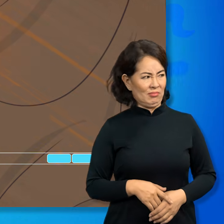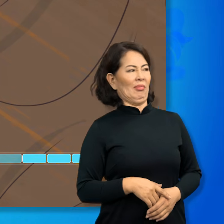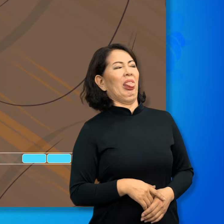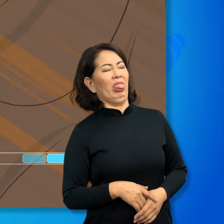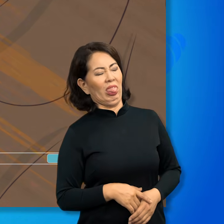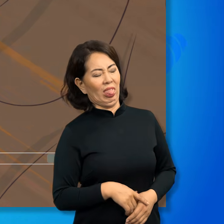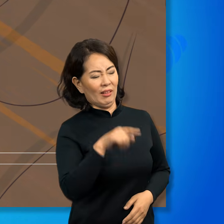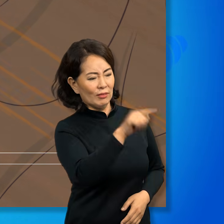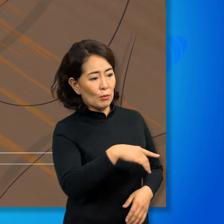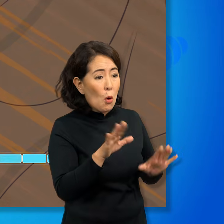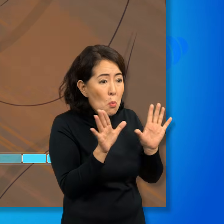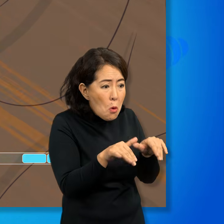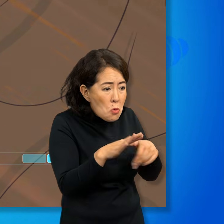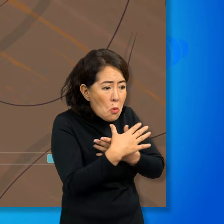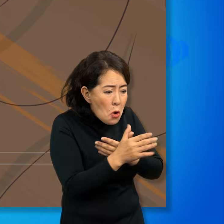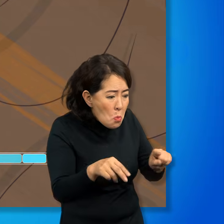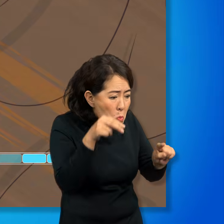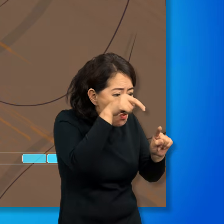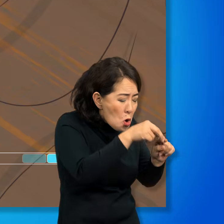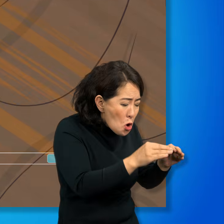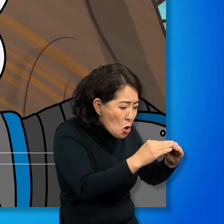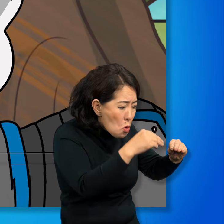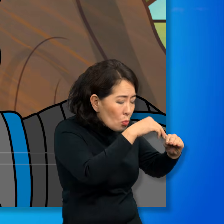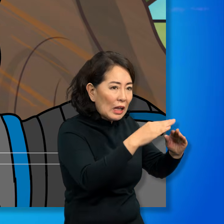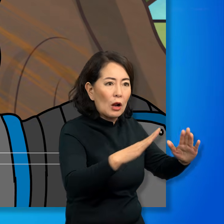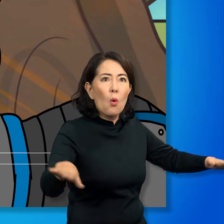Бүдэн хамаал дээр гараад сүмбэр уулан дээр гарлаа гэх.